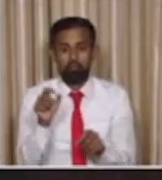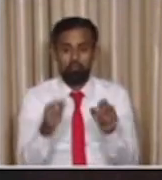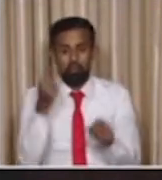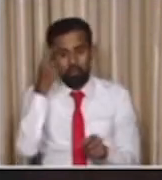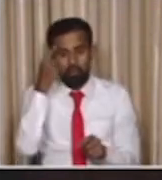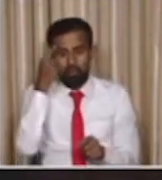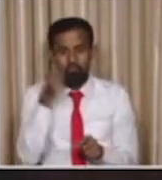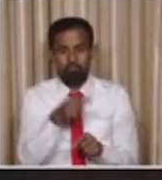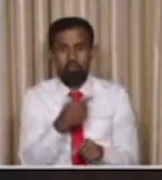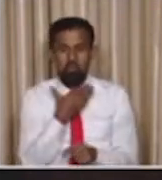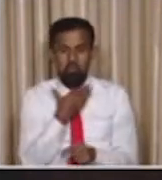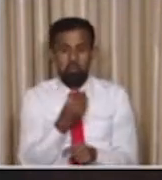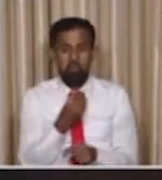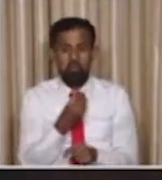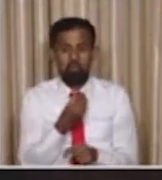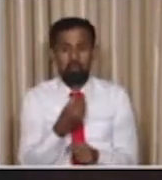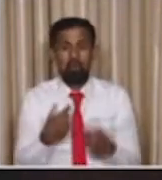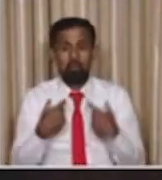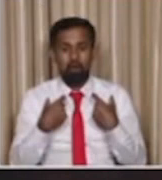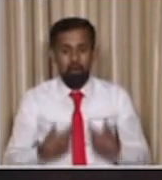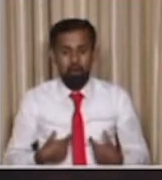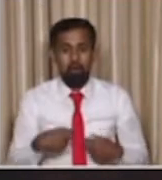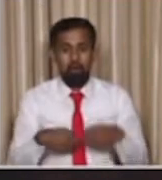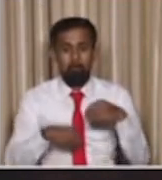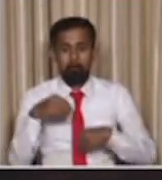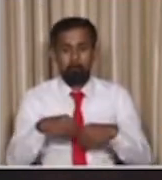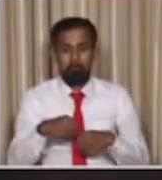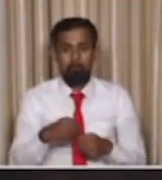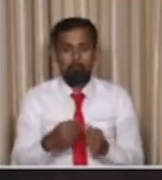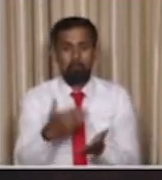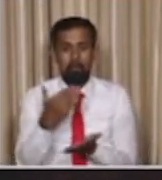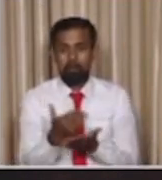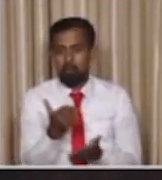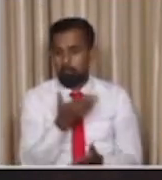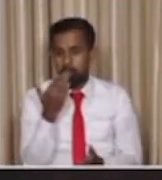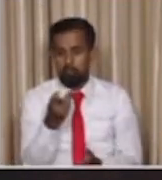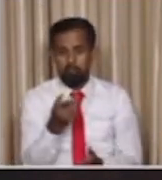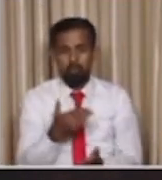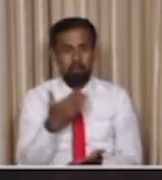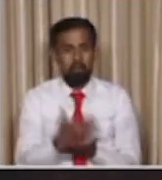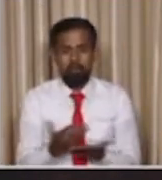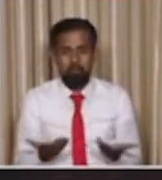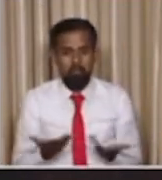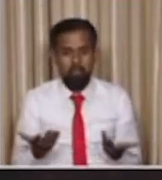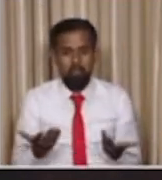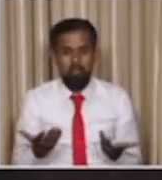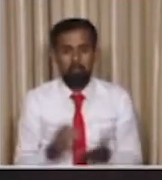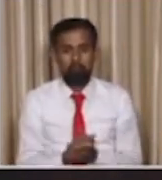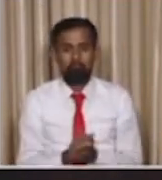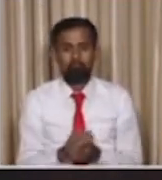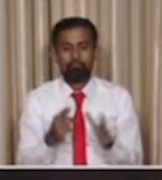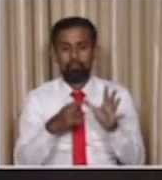හිතනවනම් මේ වගේ බොරුවක් කියලා රාජපක්ෂවරුන්ගේ දේශපාලකම නවත්තන්න පුළුවන් කියලා ඒක නවත්තන්න බෑ